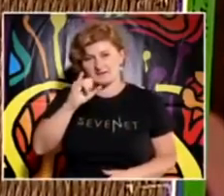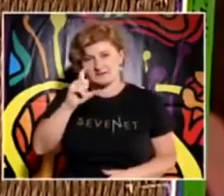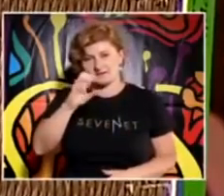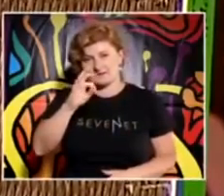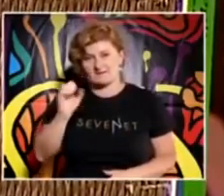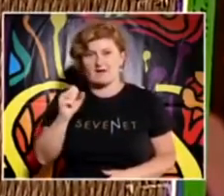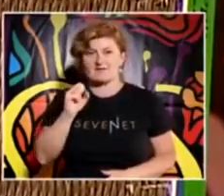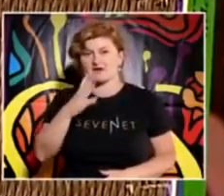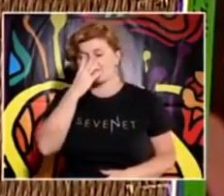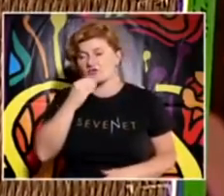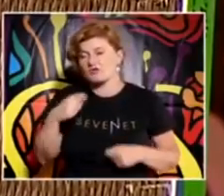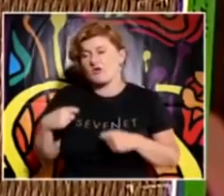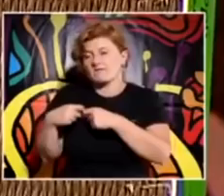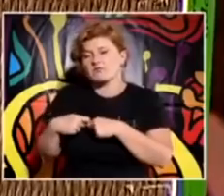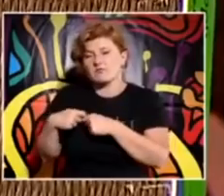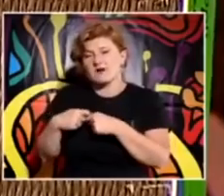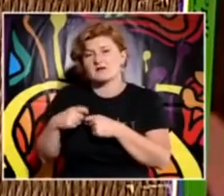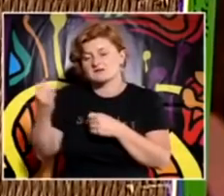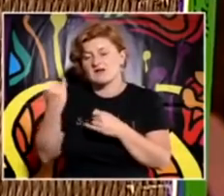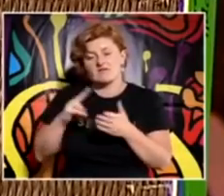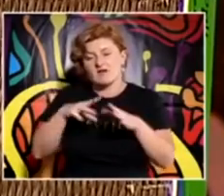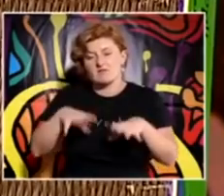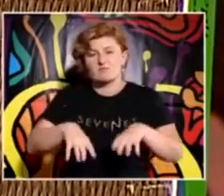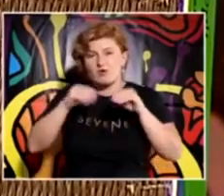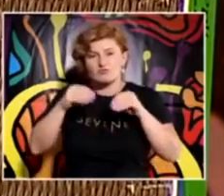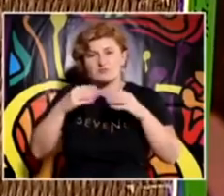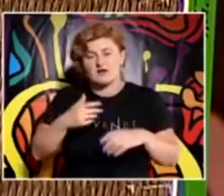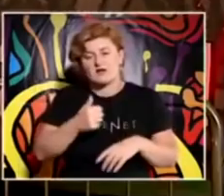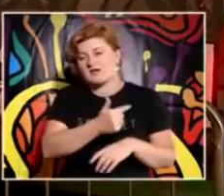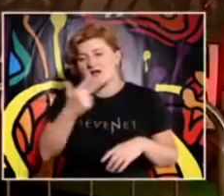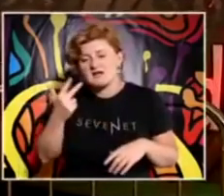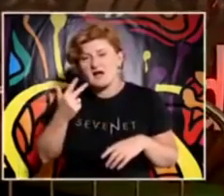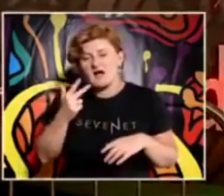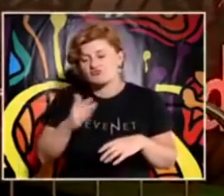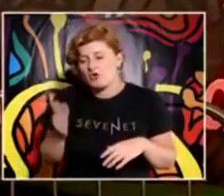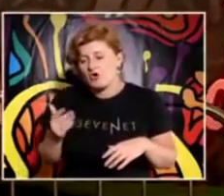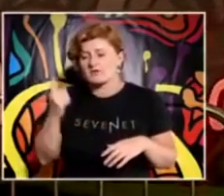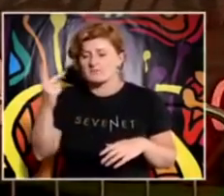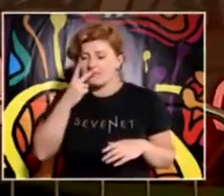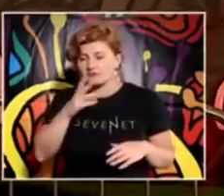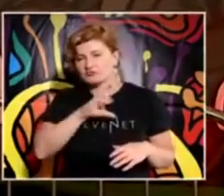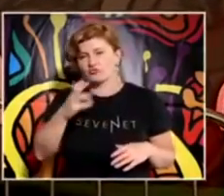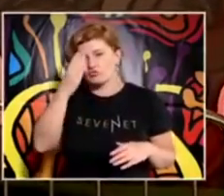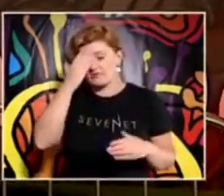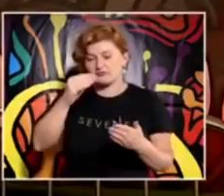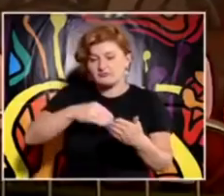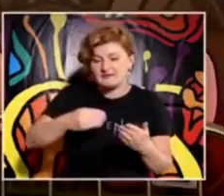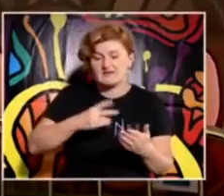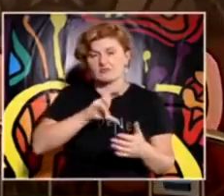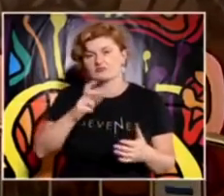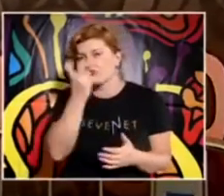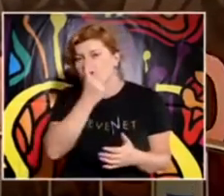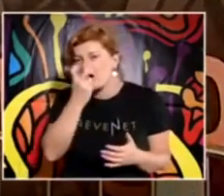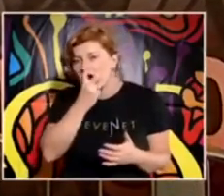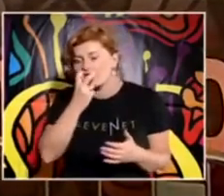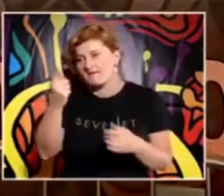wygląda współpraca z wydawnictwami, że oni chcą na początek zobaczyć, czy rzeczywiście umiesz pisać, czy masz coś ciekawego do napisania, wysłać